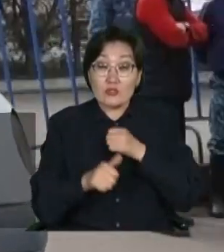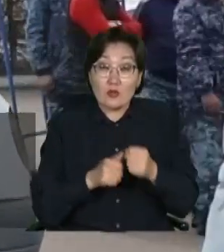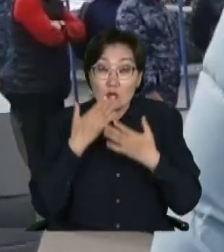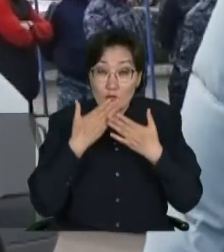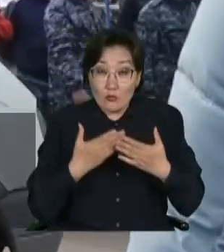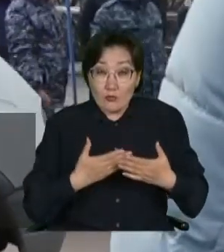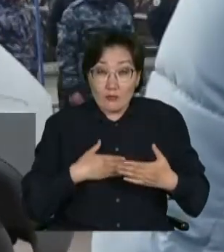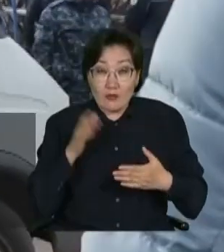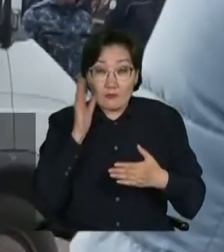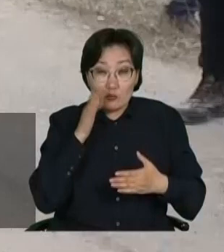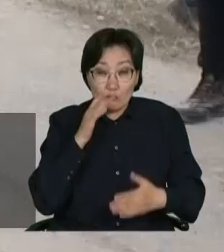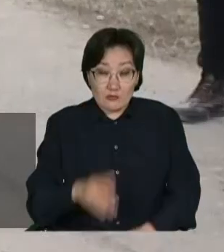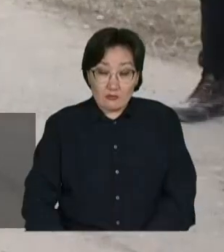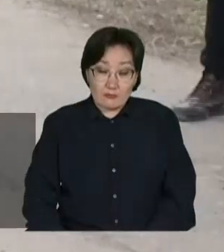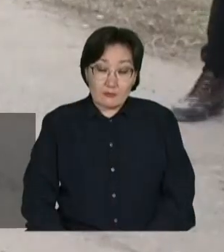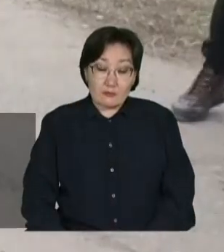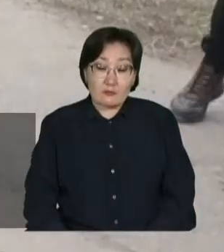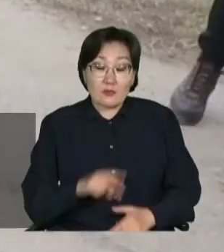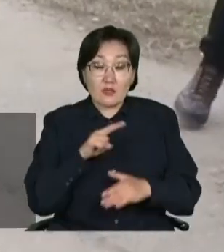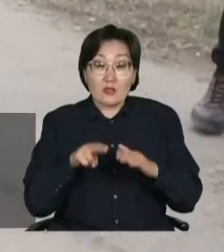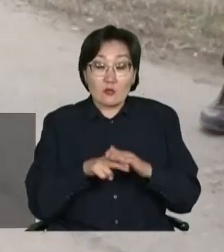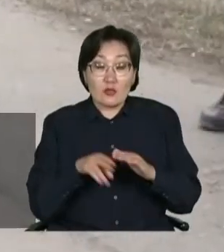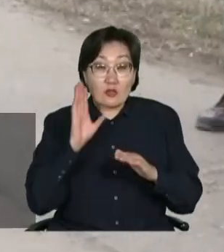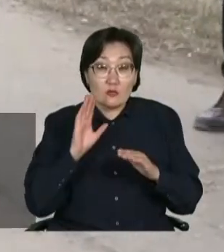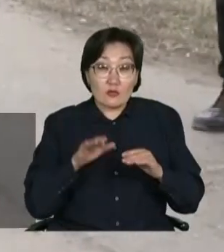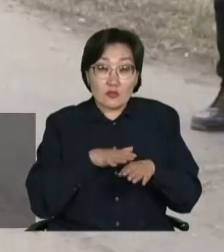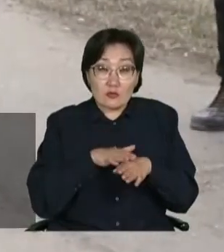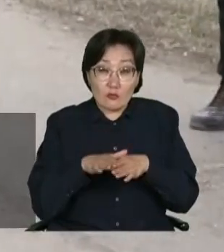любимого питомца. Под крышу все затопило.